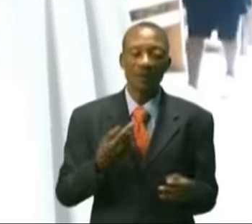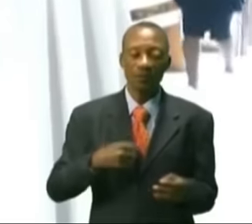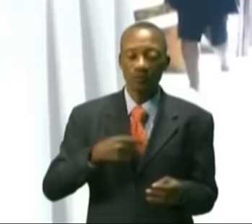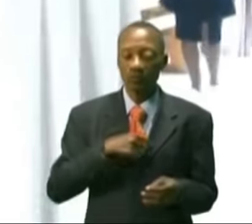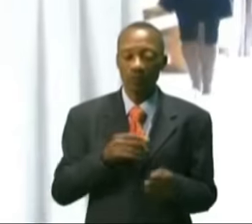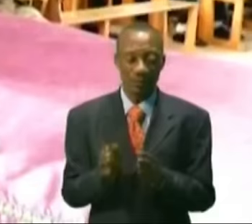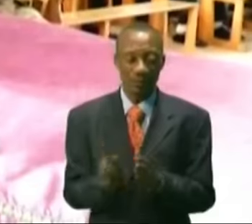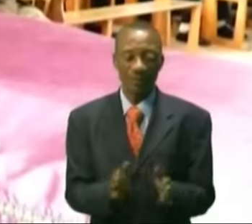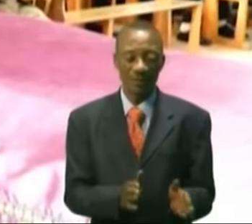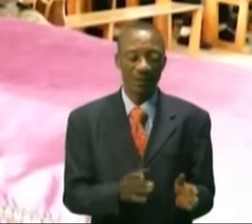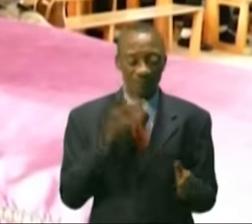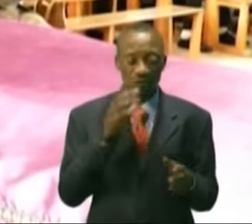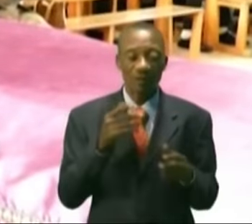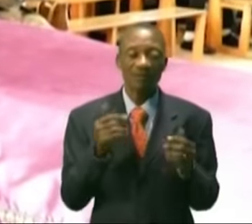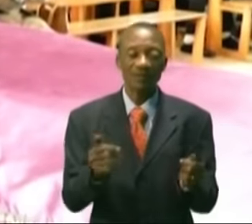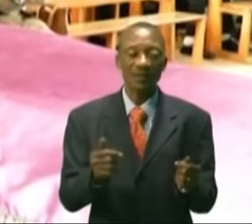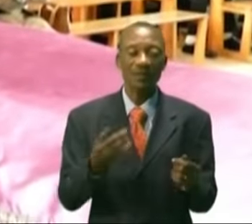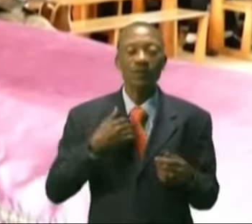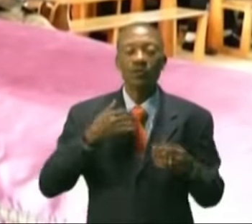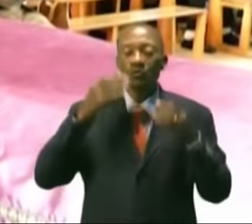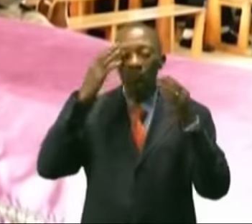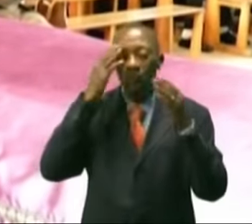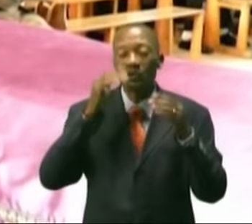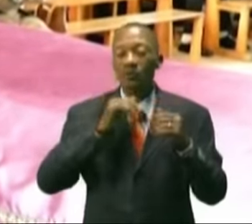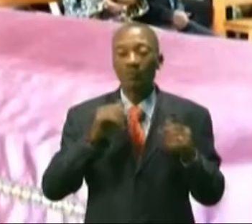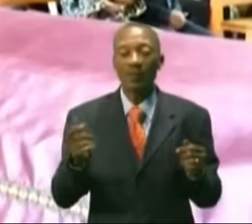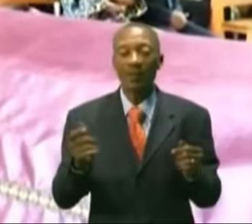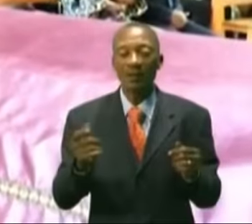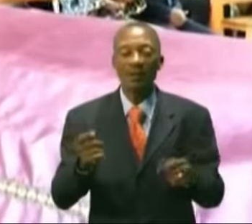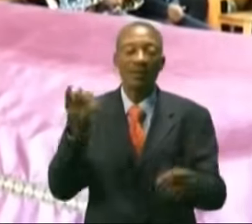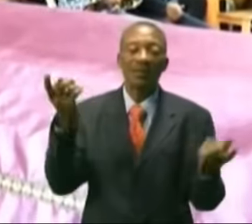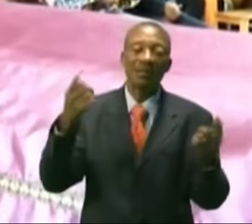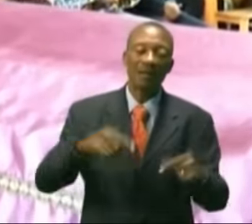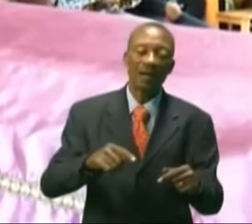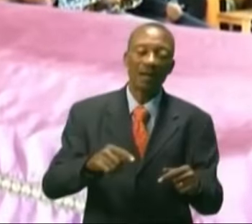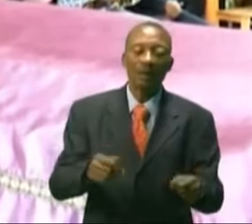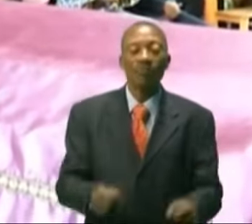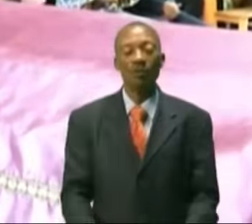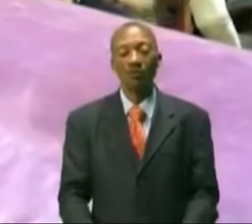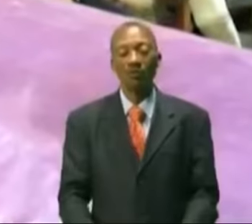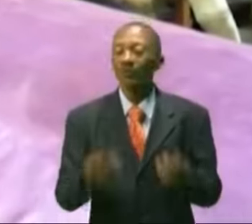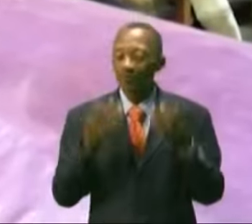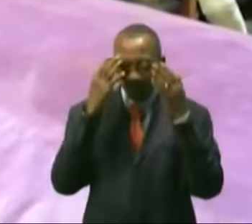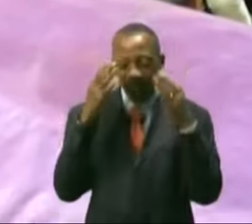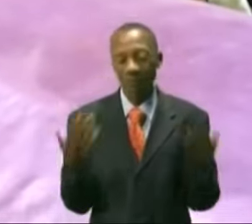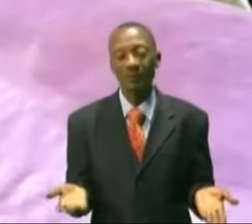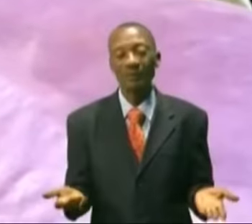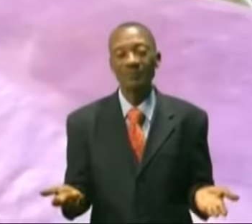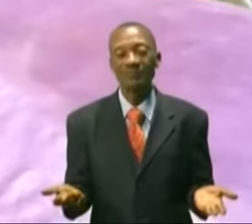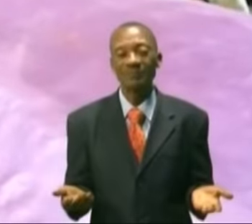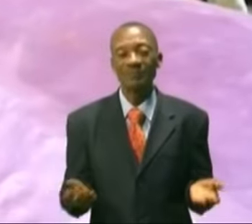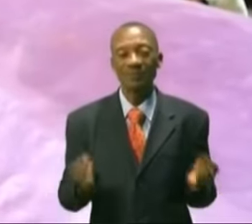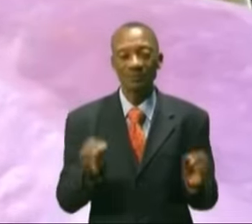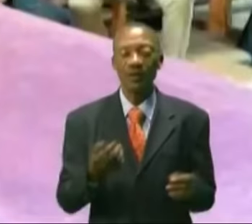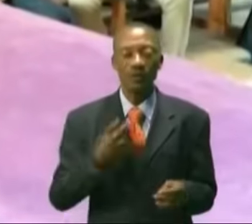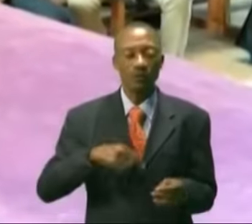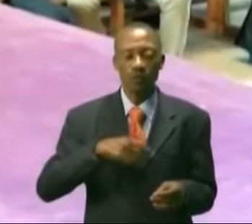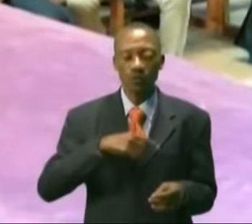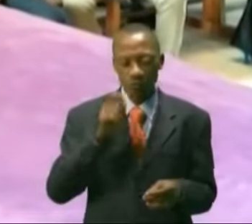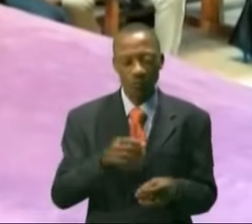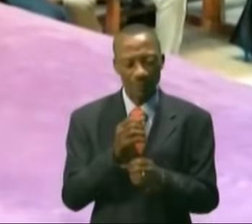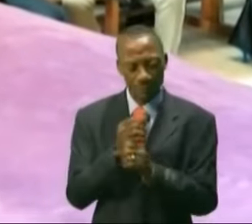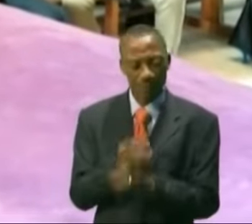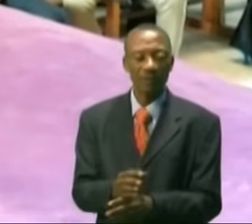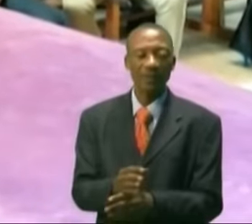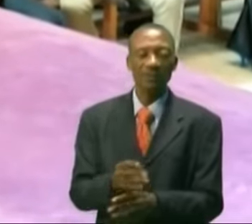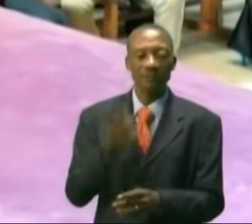faut être prêt. » La douleur a été telle que personne, alors personne, ne pouvait contenir ses larmes. D'abondantes larmes d'ailleurs lorsque la